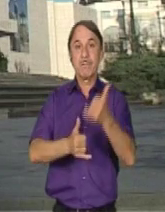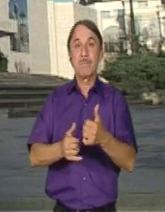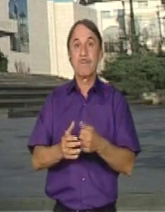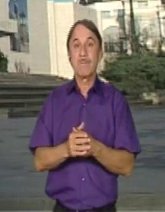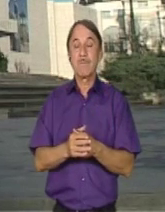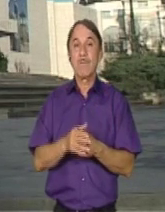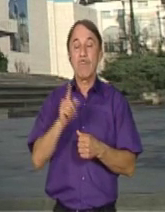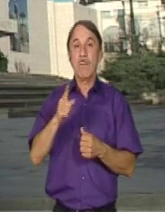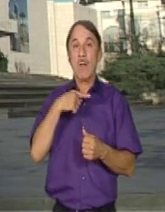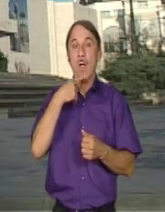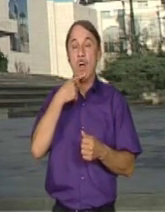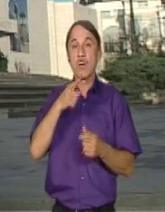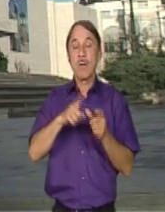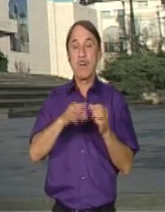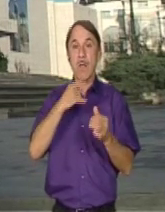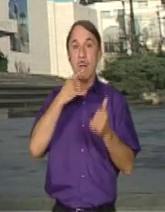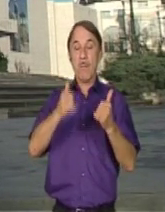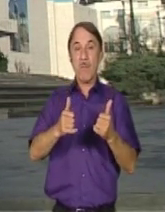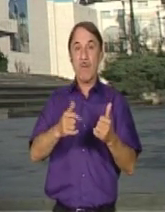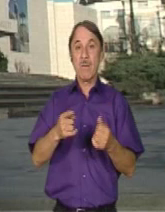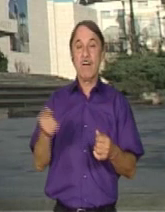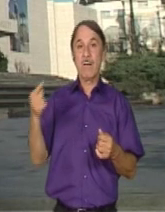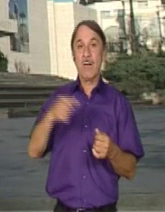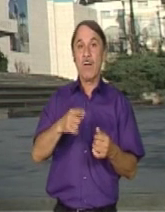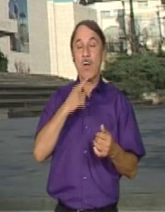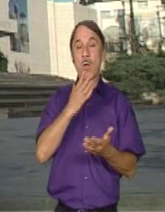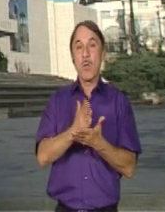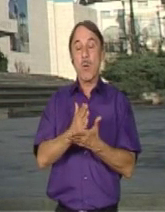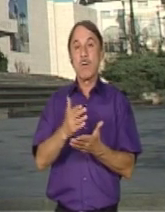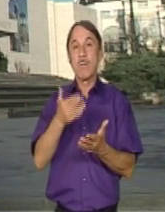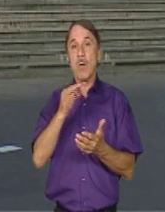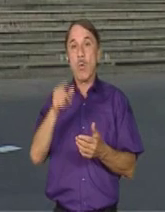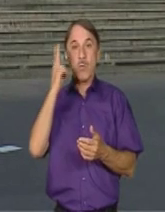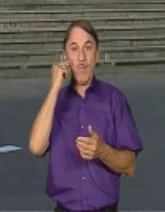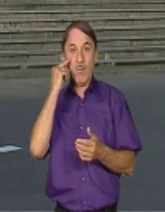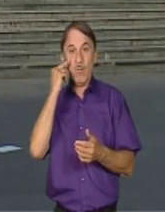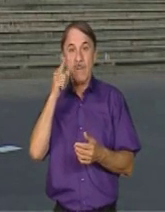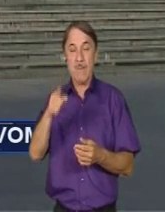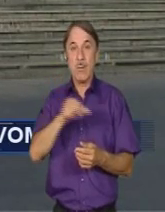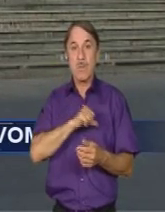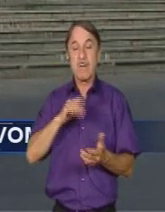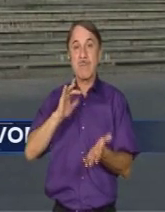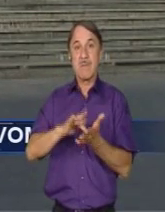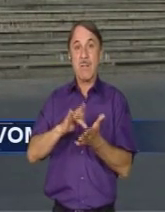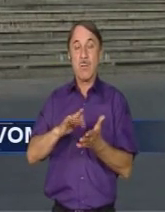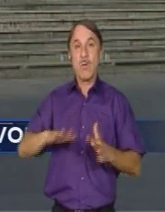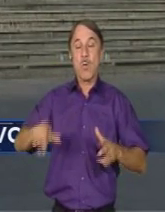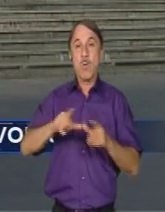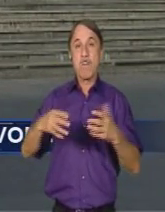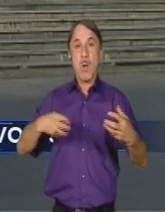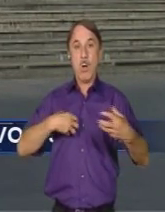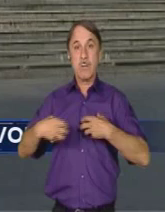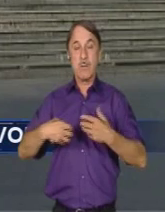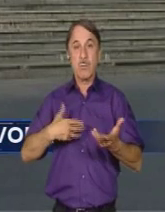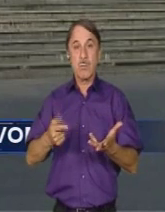iz gradske kuće. On je izrazio očekivanje da će taj trg konačno dobiti izgled dostojan Novog Sada i samog Srpskog